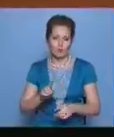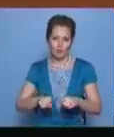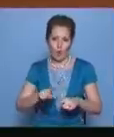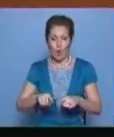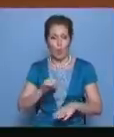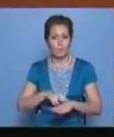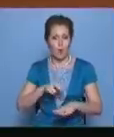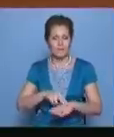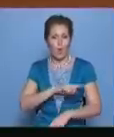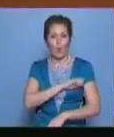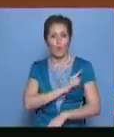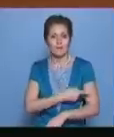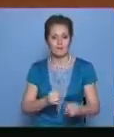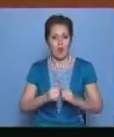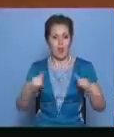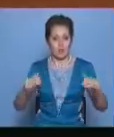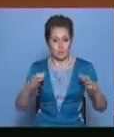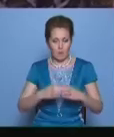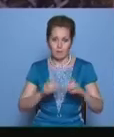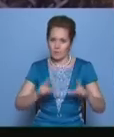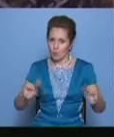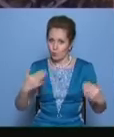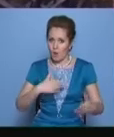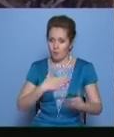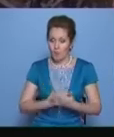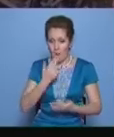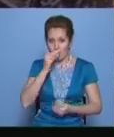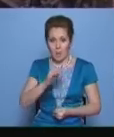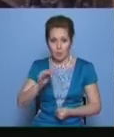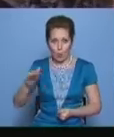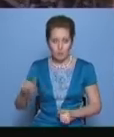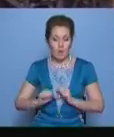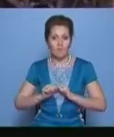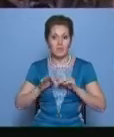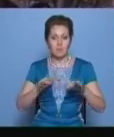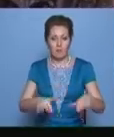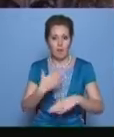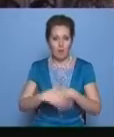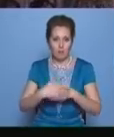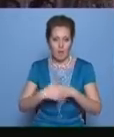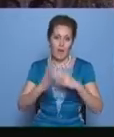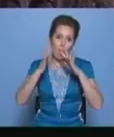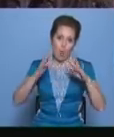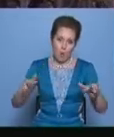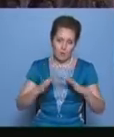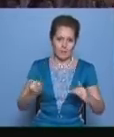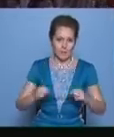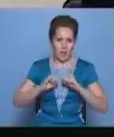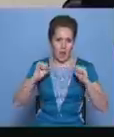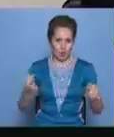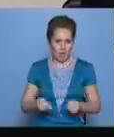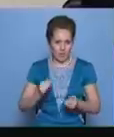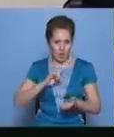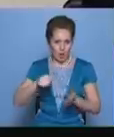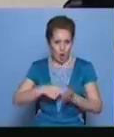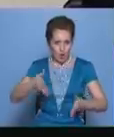усиление, хотя население уже активизировалось. Подростки буквально высыпали на ночные улицы, к елке и ледовым городкам. Только